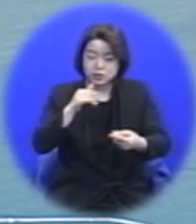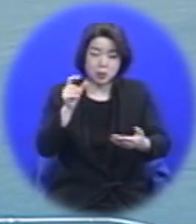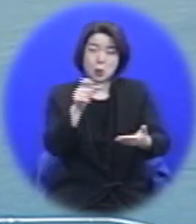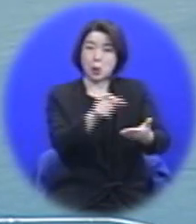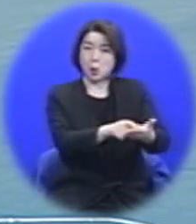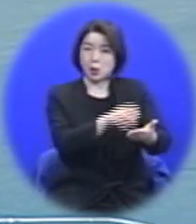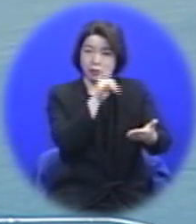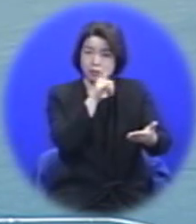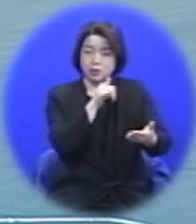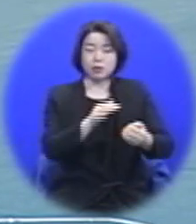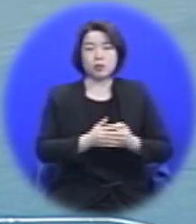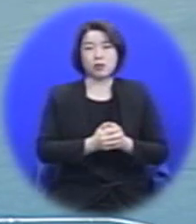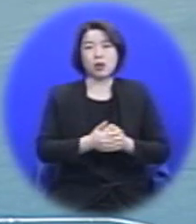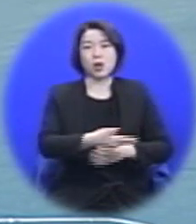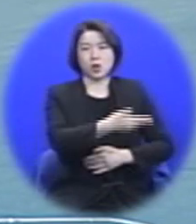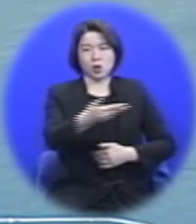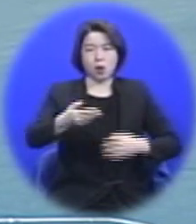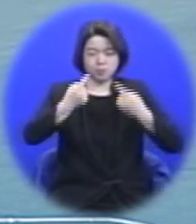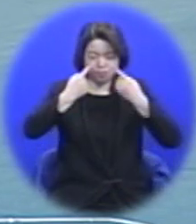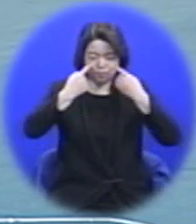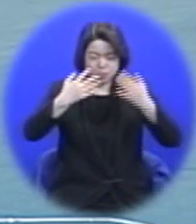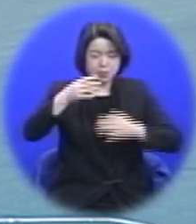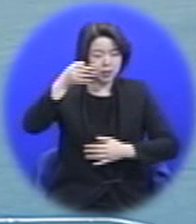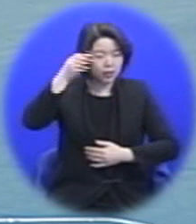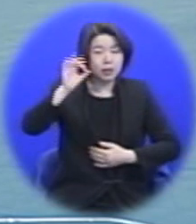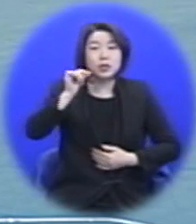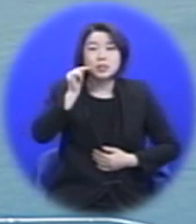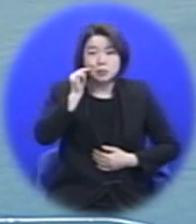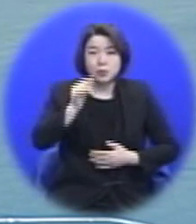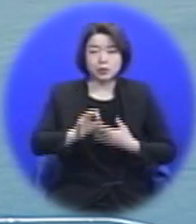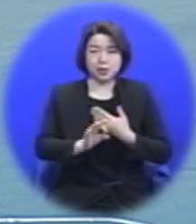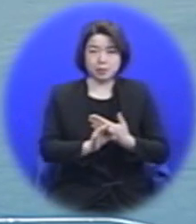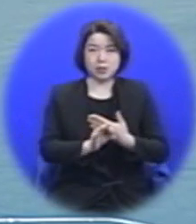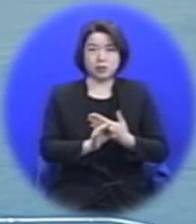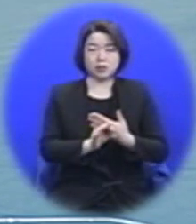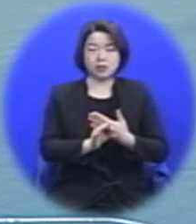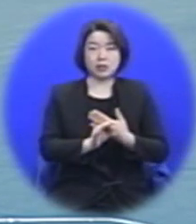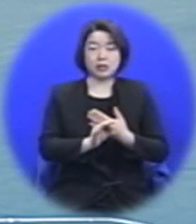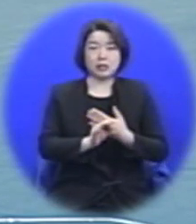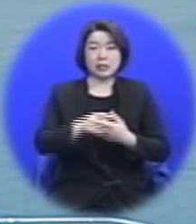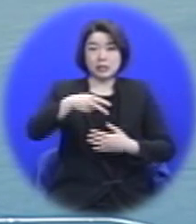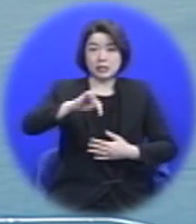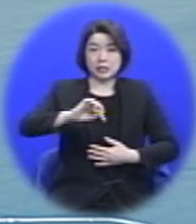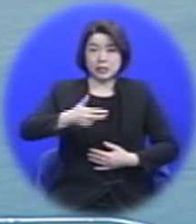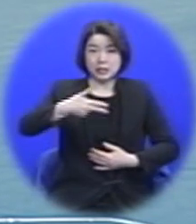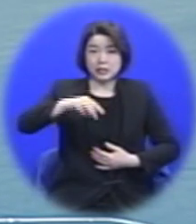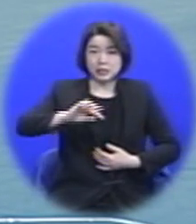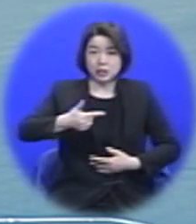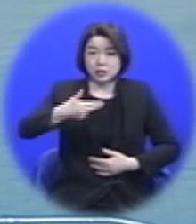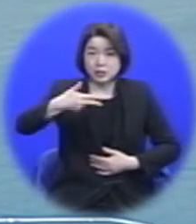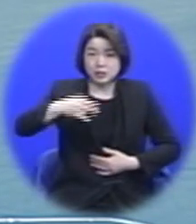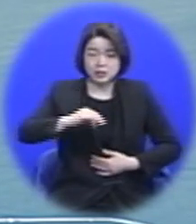이걸 제대로 여러분이 분명히 깨닫지 못하면 신천지 이단에 휘둘리게 됩니다.